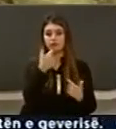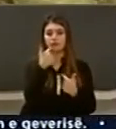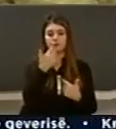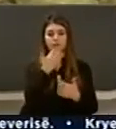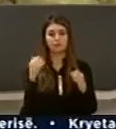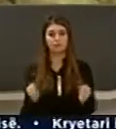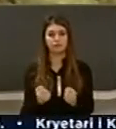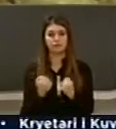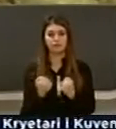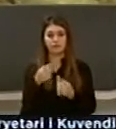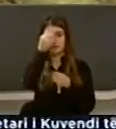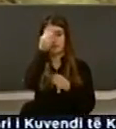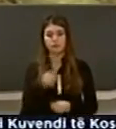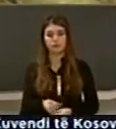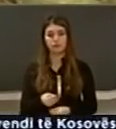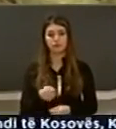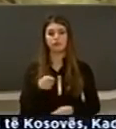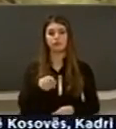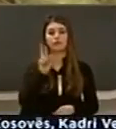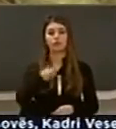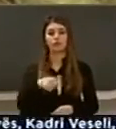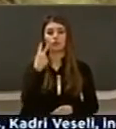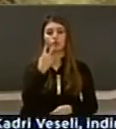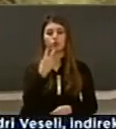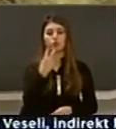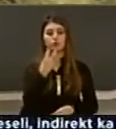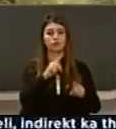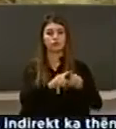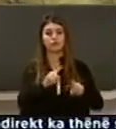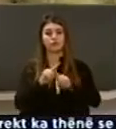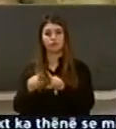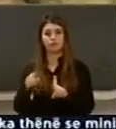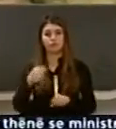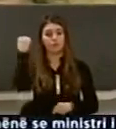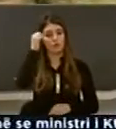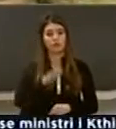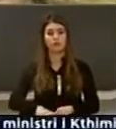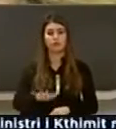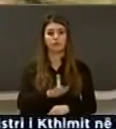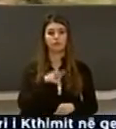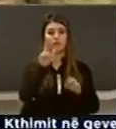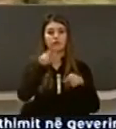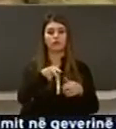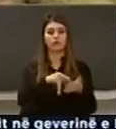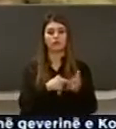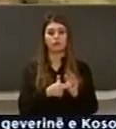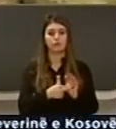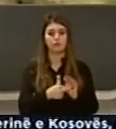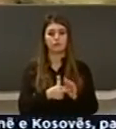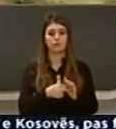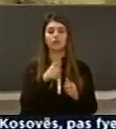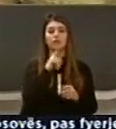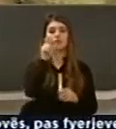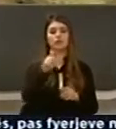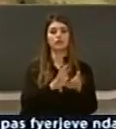Të nderuar të pranishëm, dy partitë në pushtet kanë premtuar me qindra mira vende pune, por të mos vjedhet me të ndera, me zëvendës